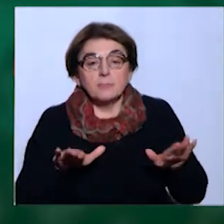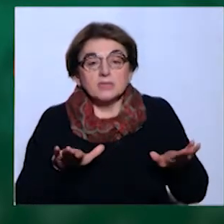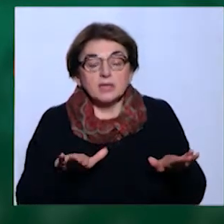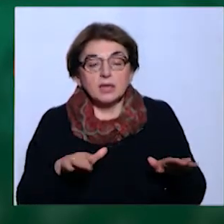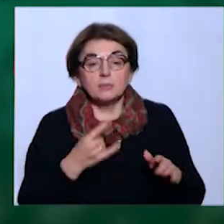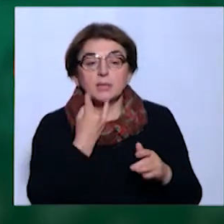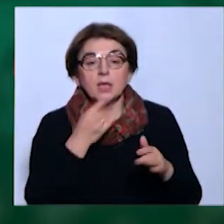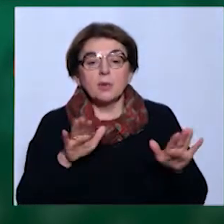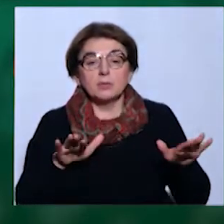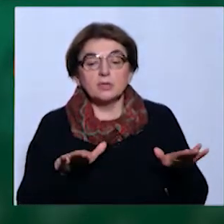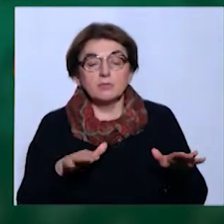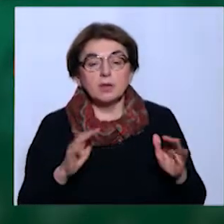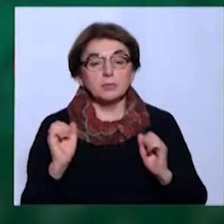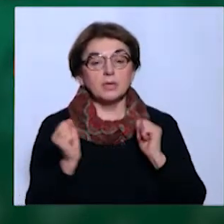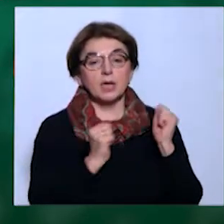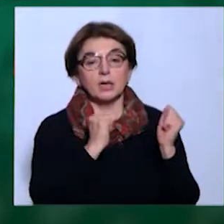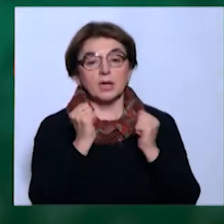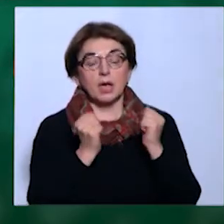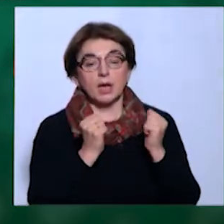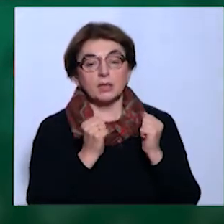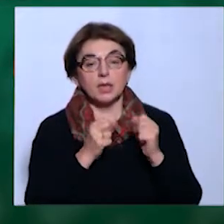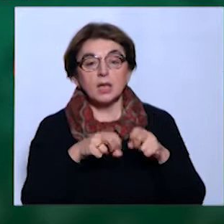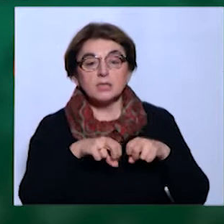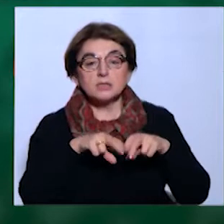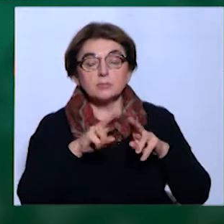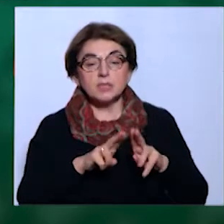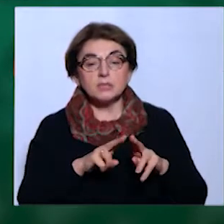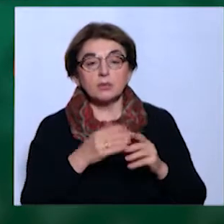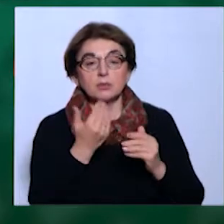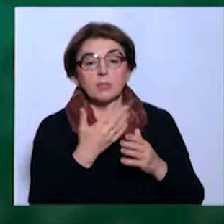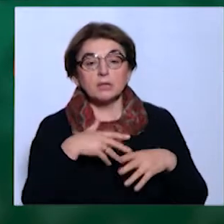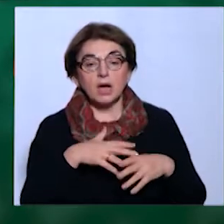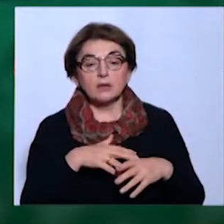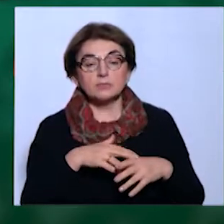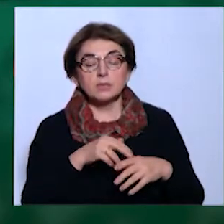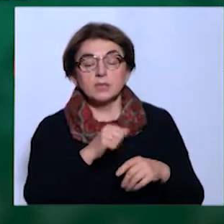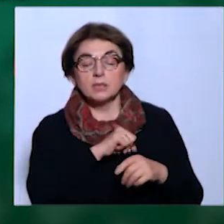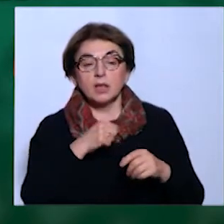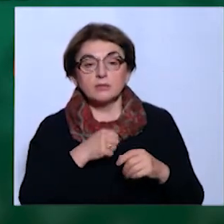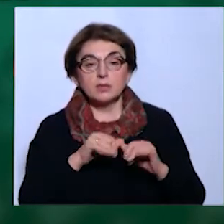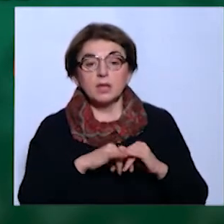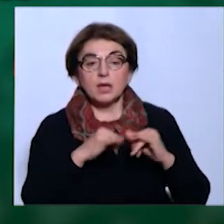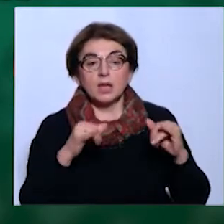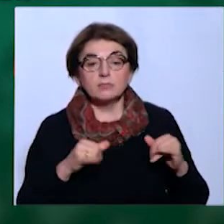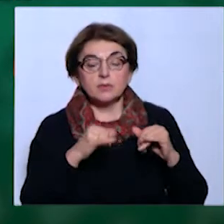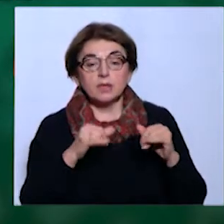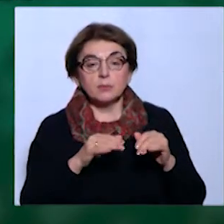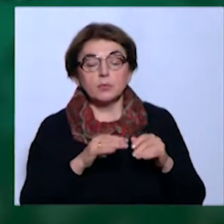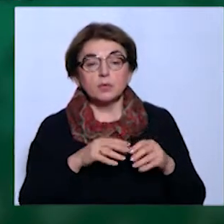Parul teslovnebs kargat ganvitarebuli vegetaturi organoebi akt. Fotosintezi upro intensivrad